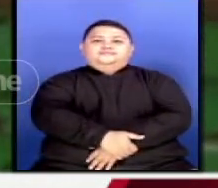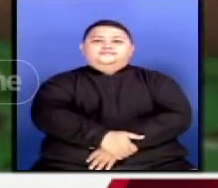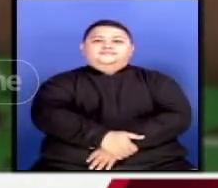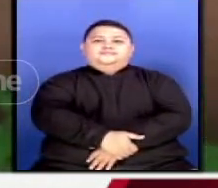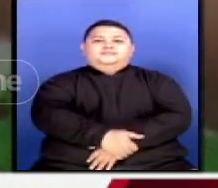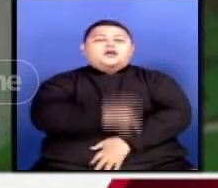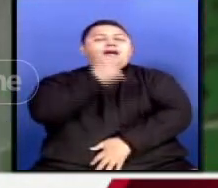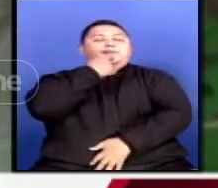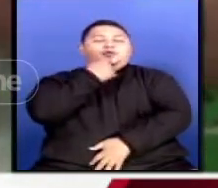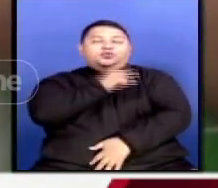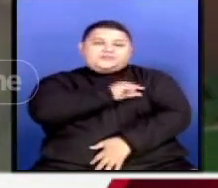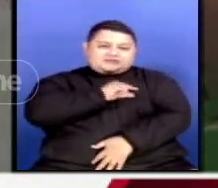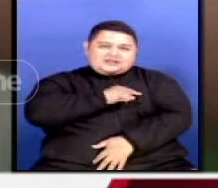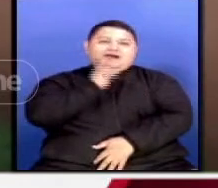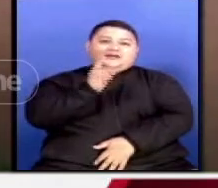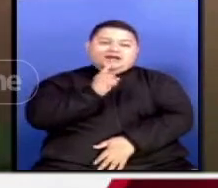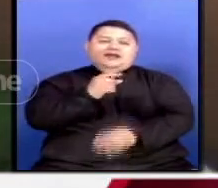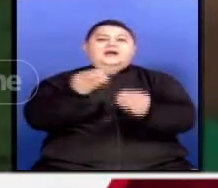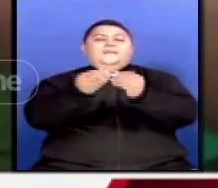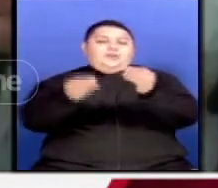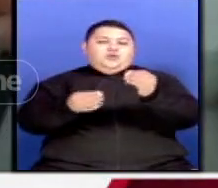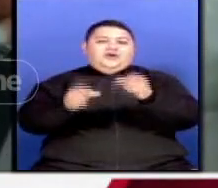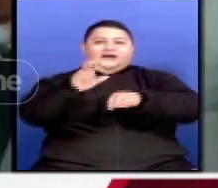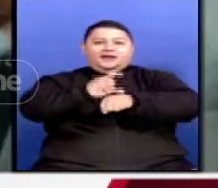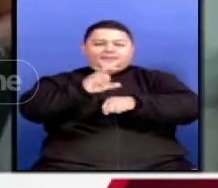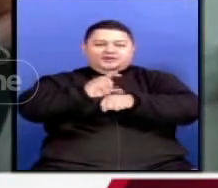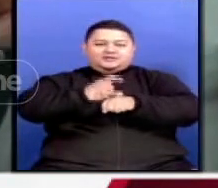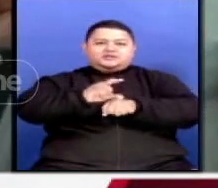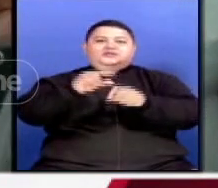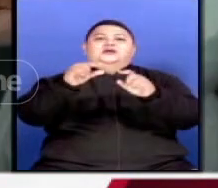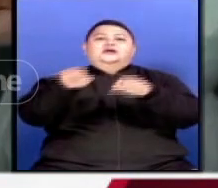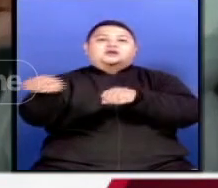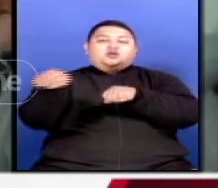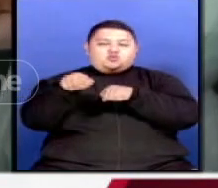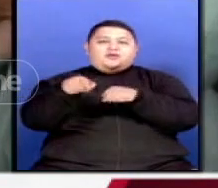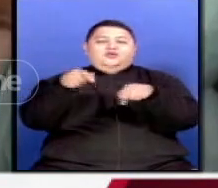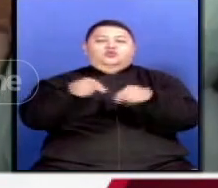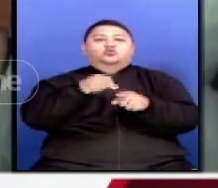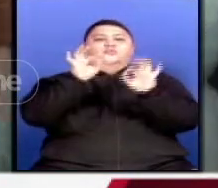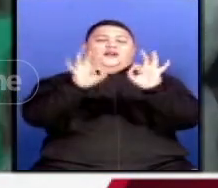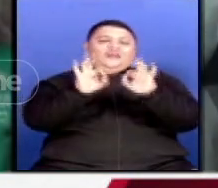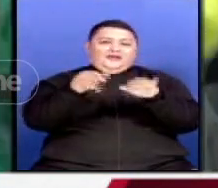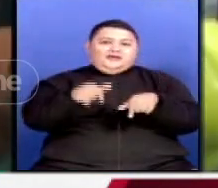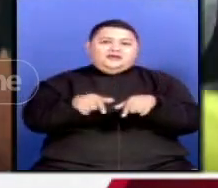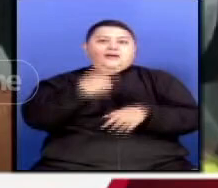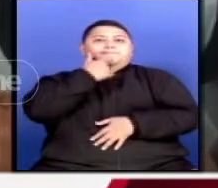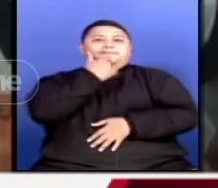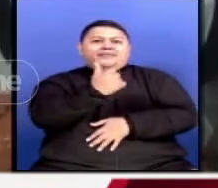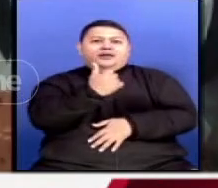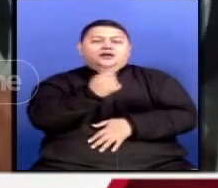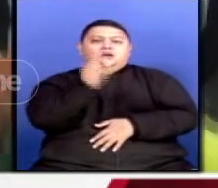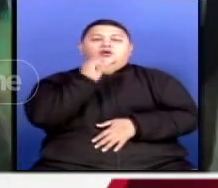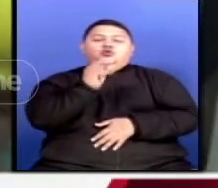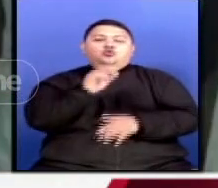Sementara menurut peserta perwakilan dari Masjid Asmoro Kondi, Kecamatan Palang, Tuban, pelatihan juru sembelih halal ini sangat penting